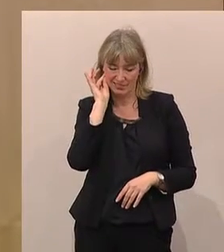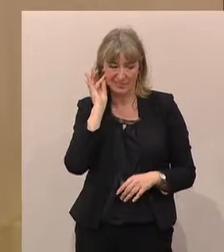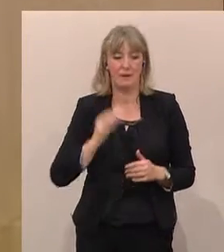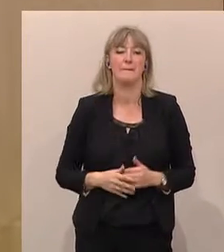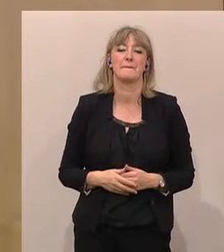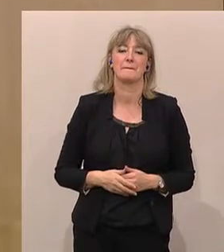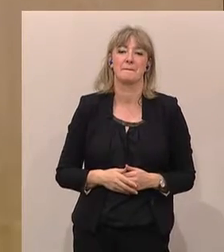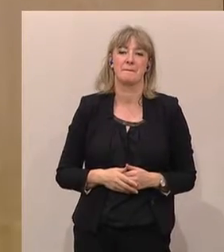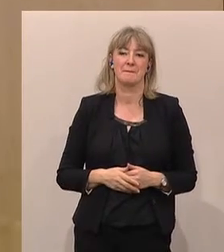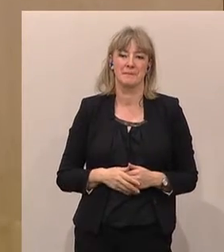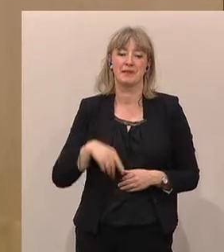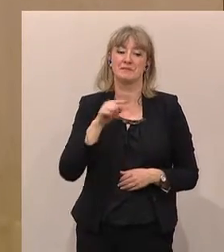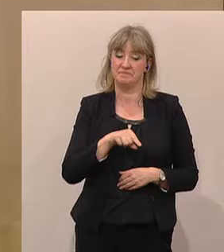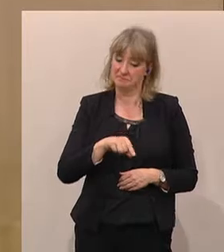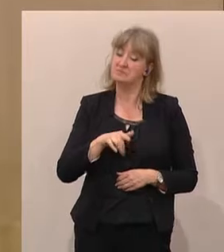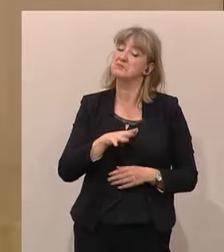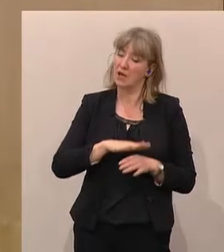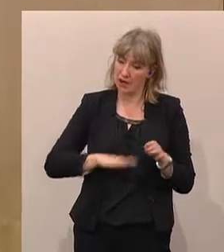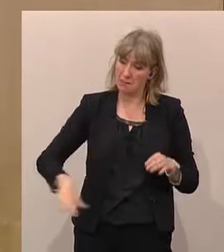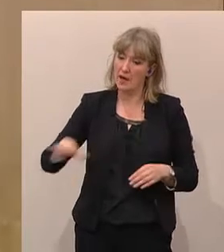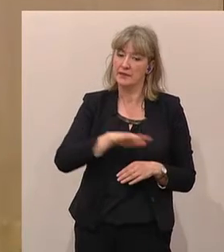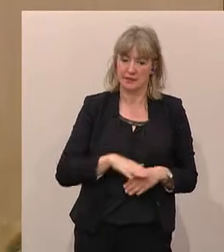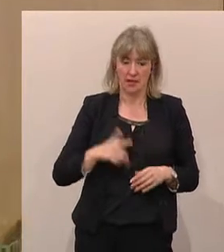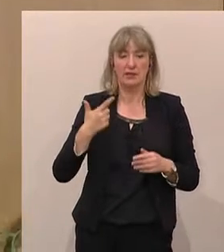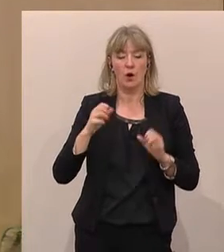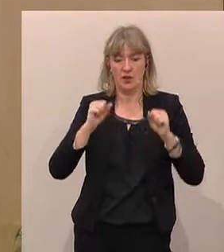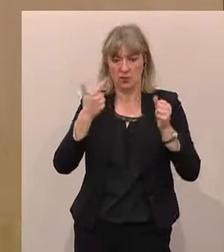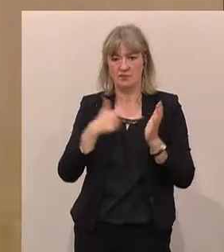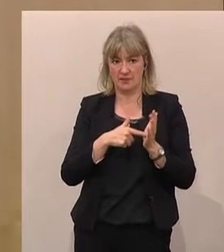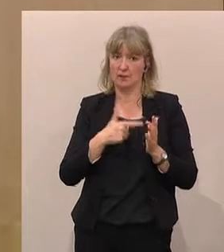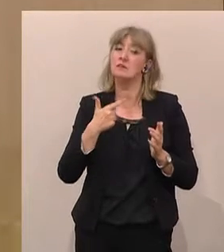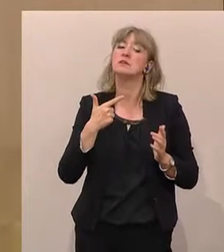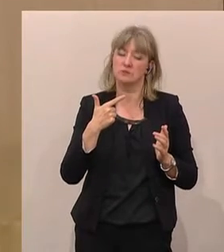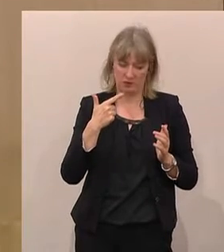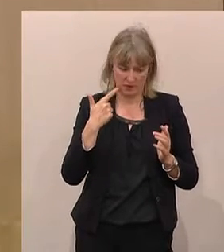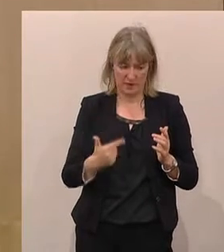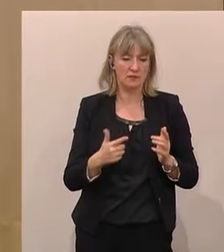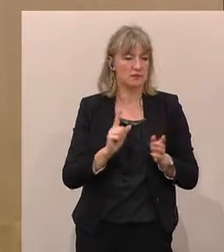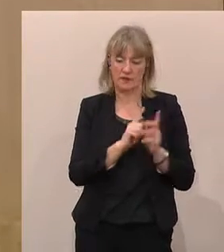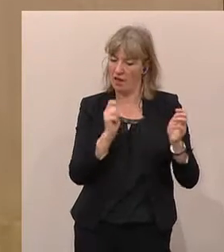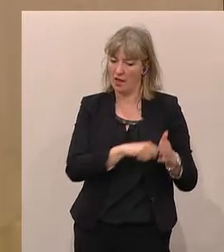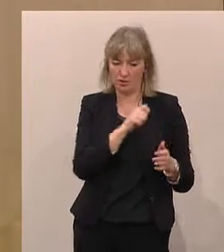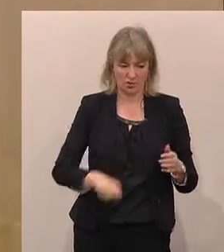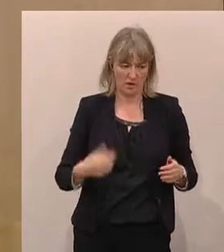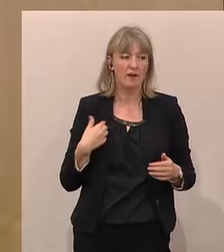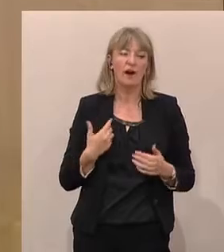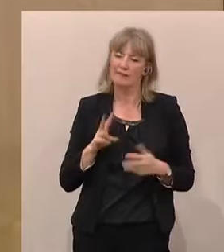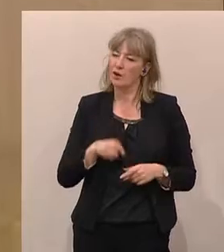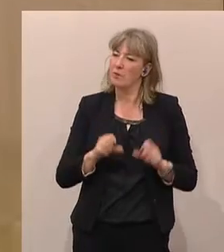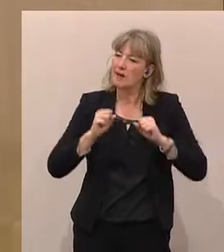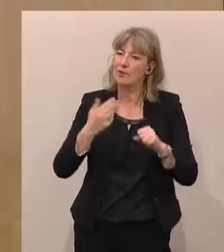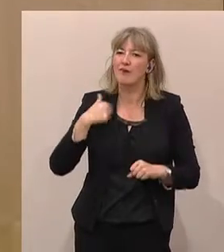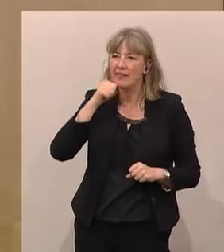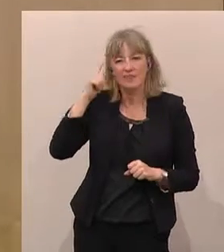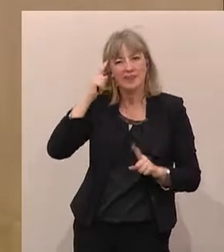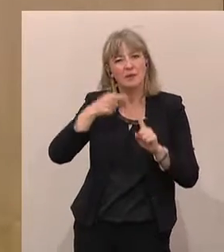wurde in der Gemeinde über die Aktion 20.000 eingestellt. Und ich glaube, diese Aktion war nicht dafür gedacht, dass